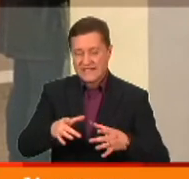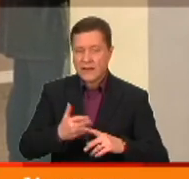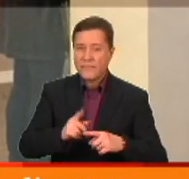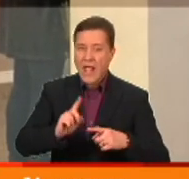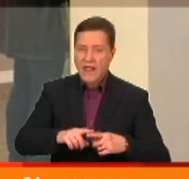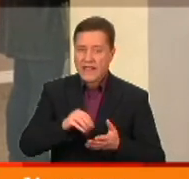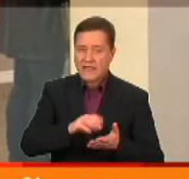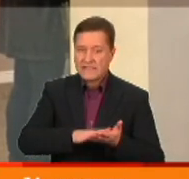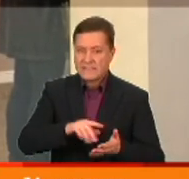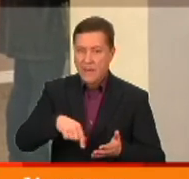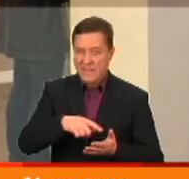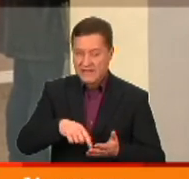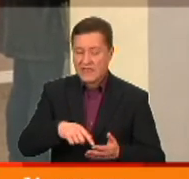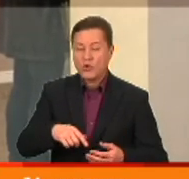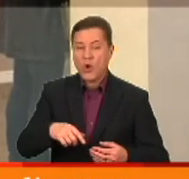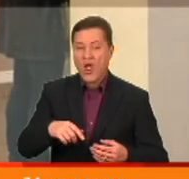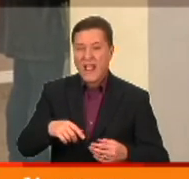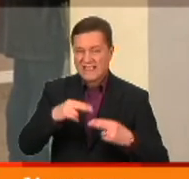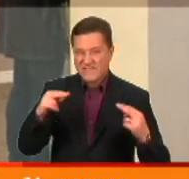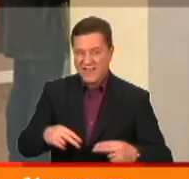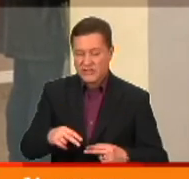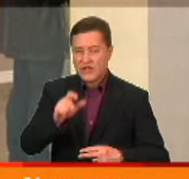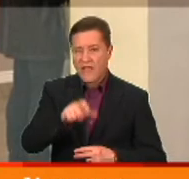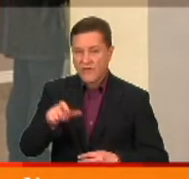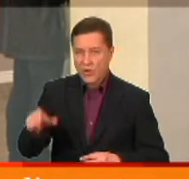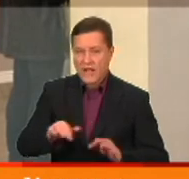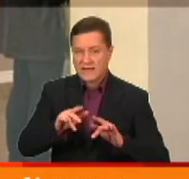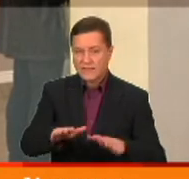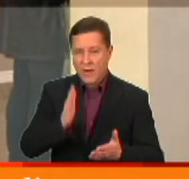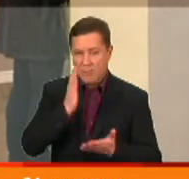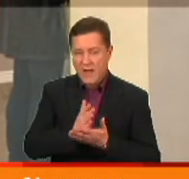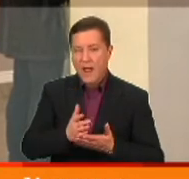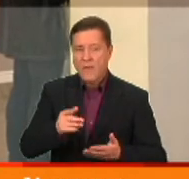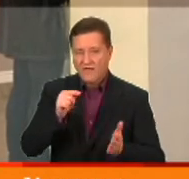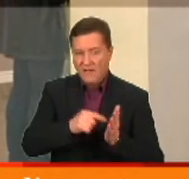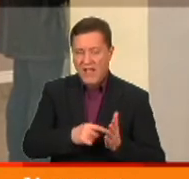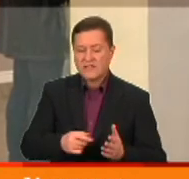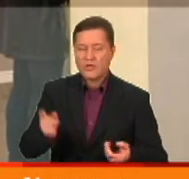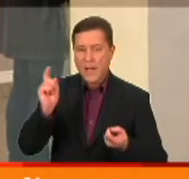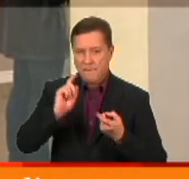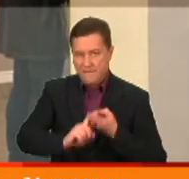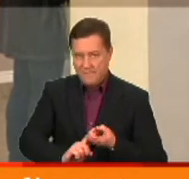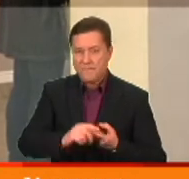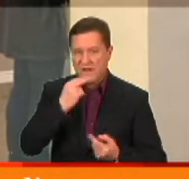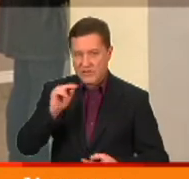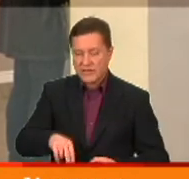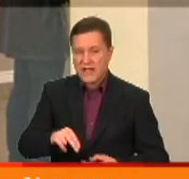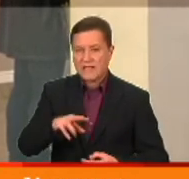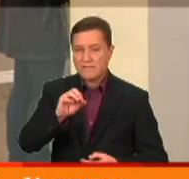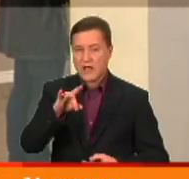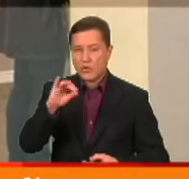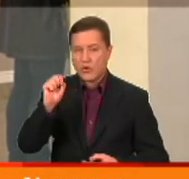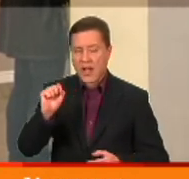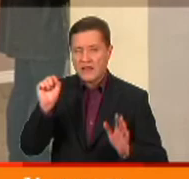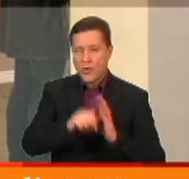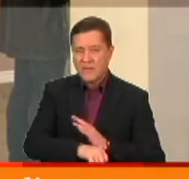записано свідчення фігурантів справи, які прямо вказують на причетність Мангера до вбивства Гандзюк. Втім, поки що ці